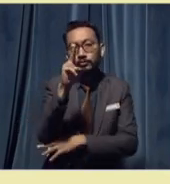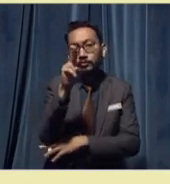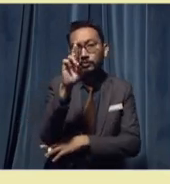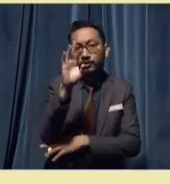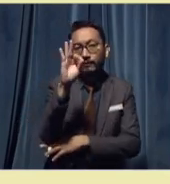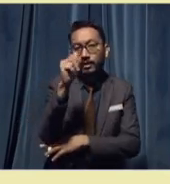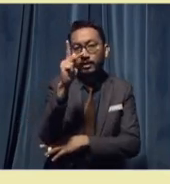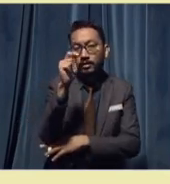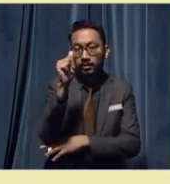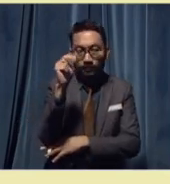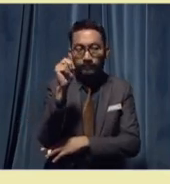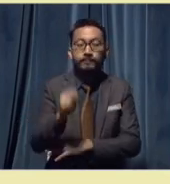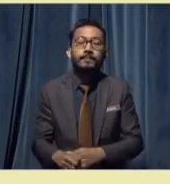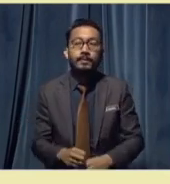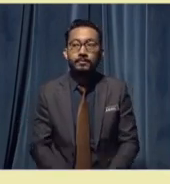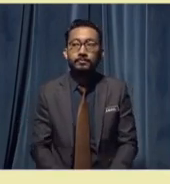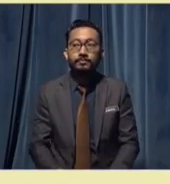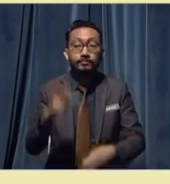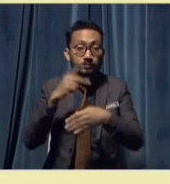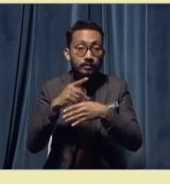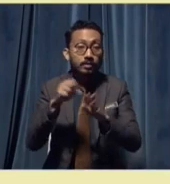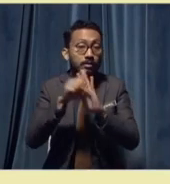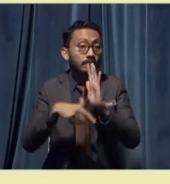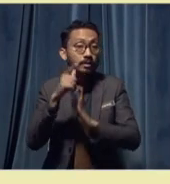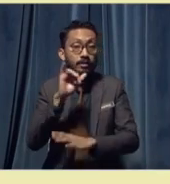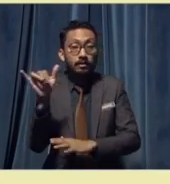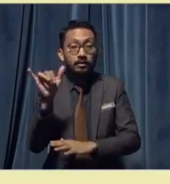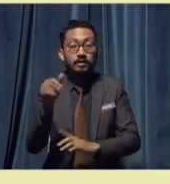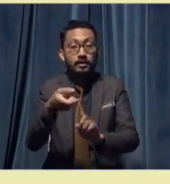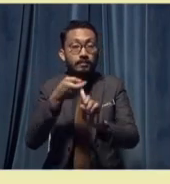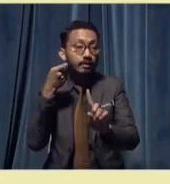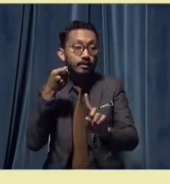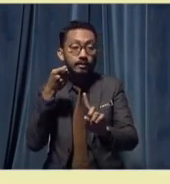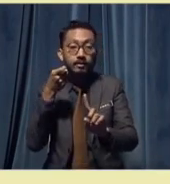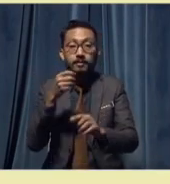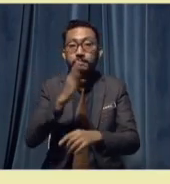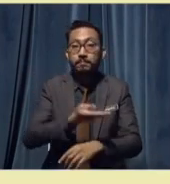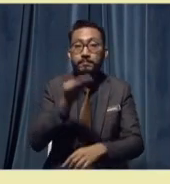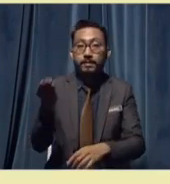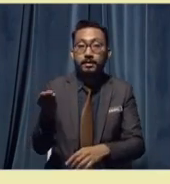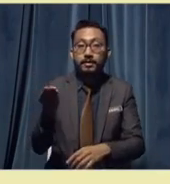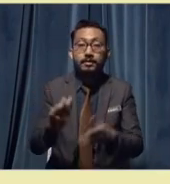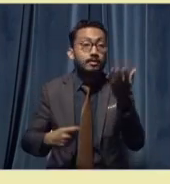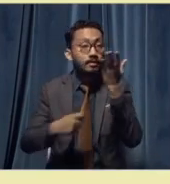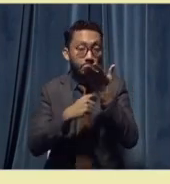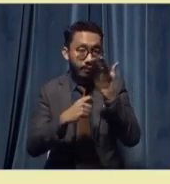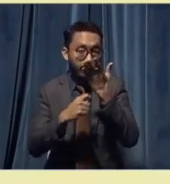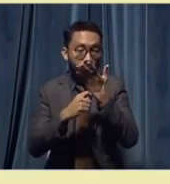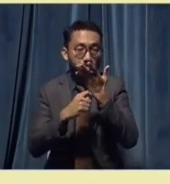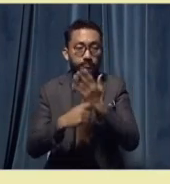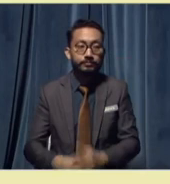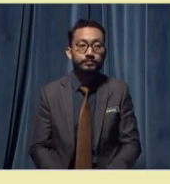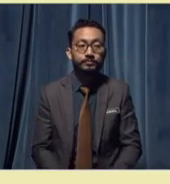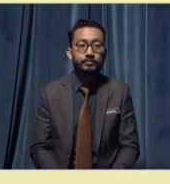adalah sulfaten. Kandungan selebihnya terdiri daripada bahan tambahan.